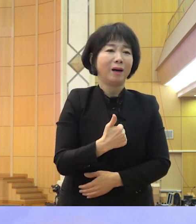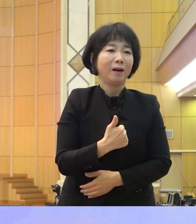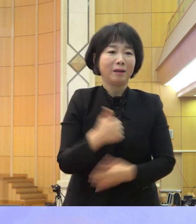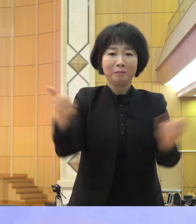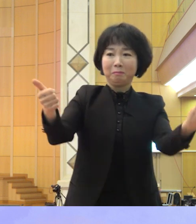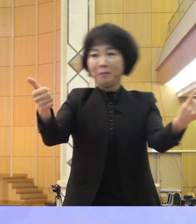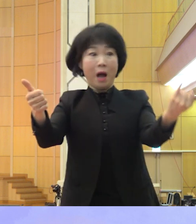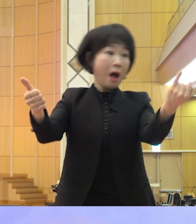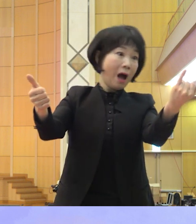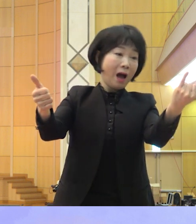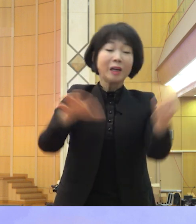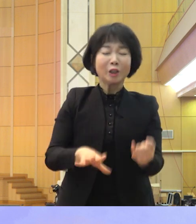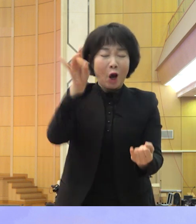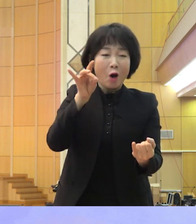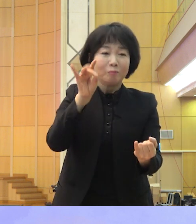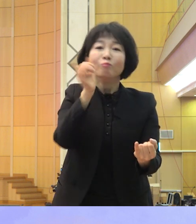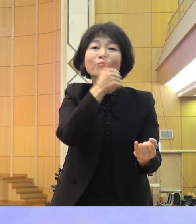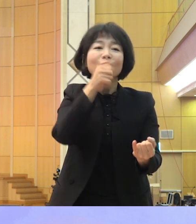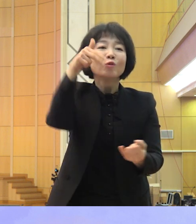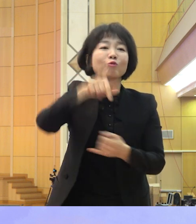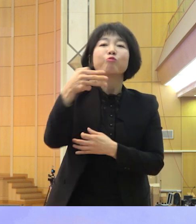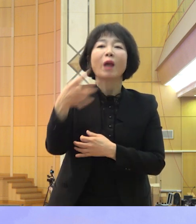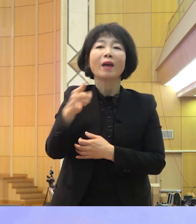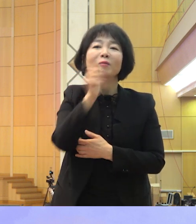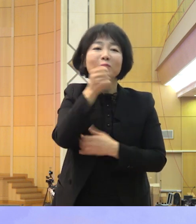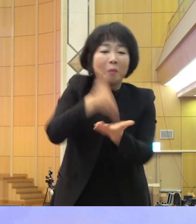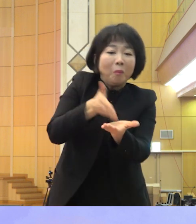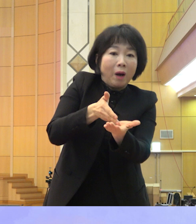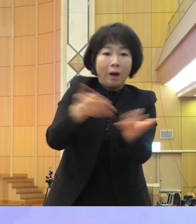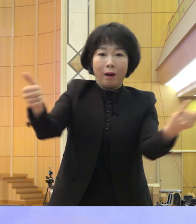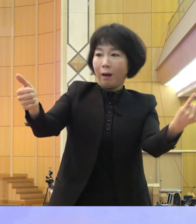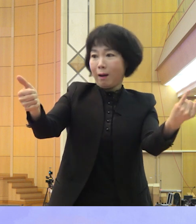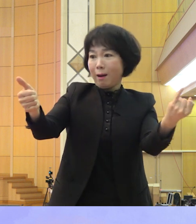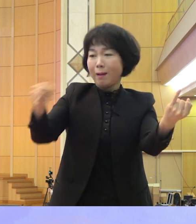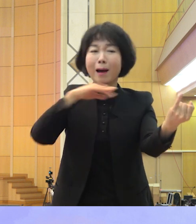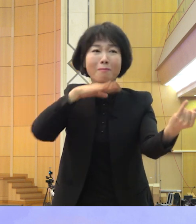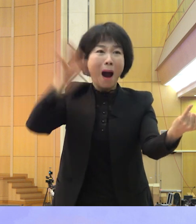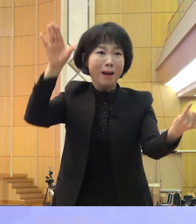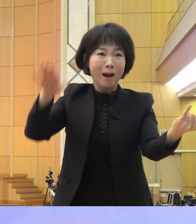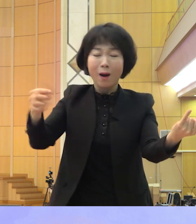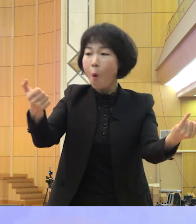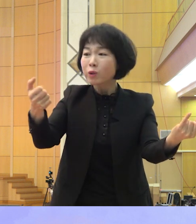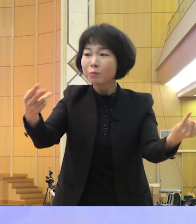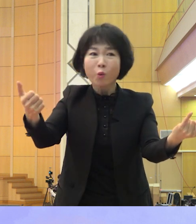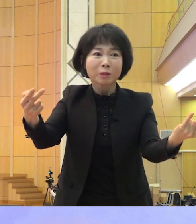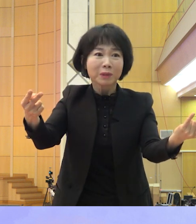28살 처음으로 주례를 섰는데, 아니 어떻게 이렇게까지